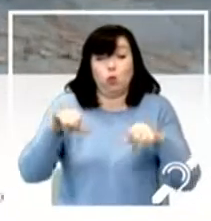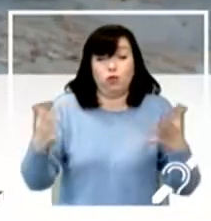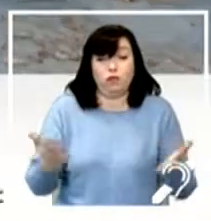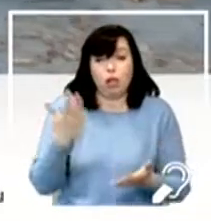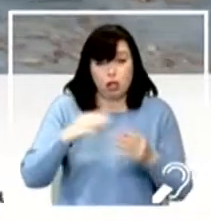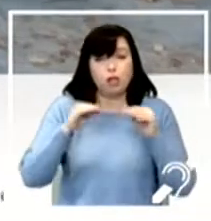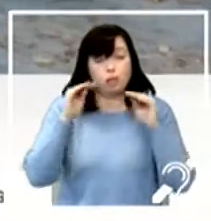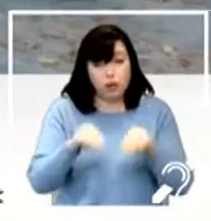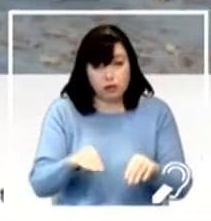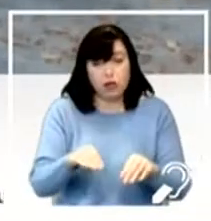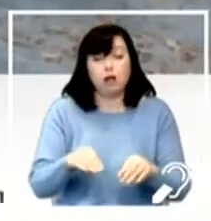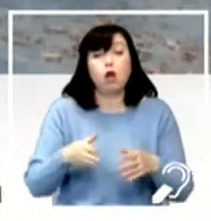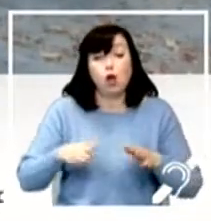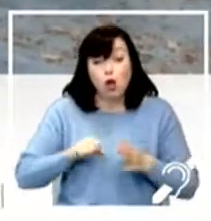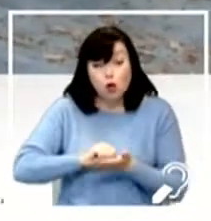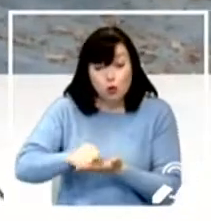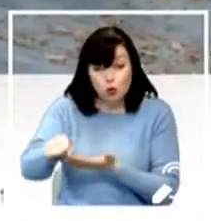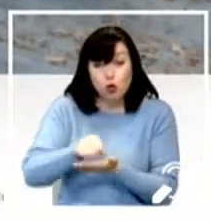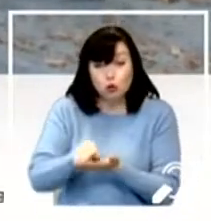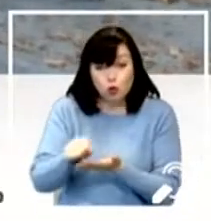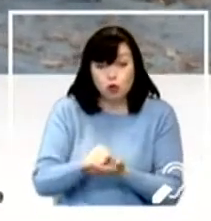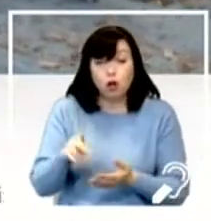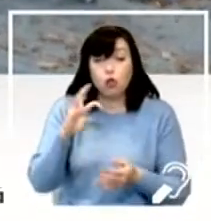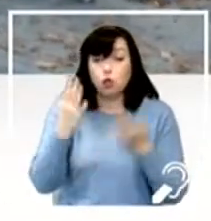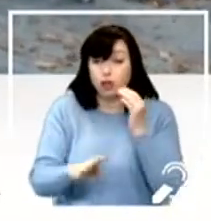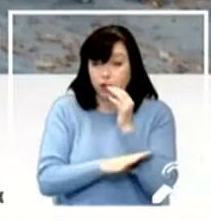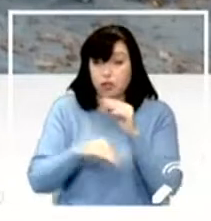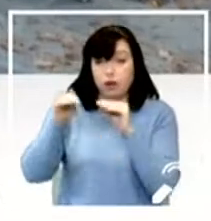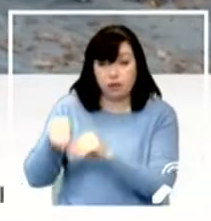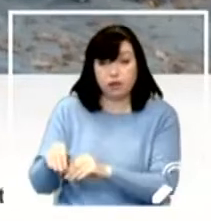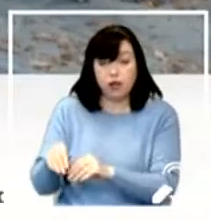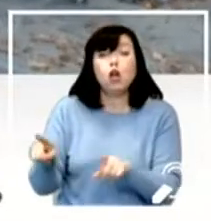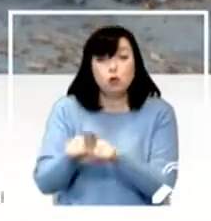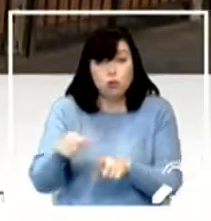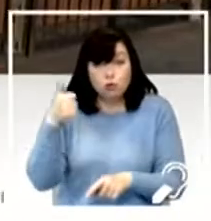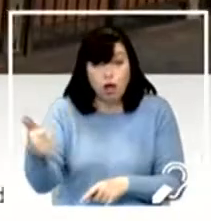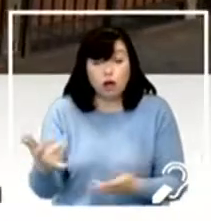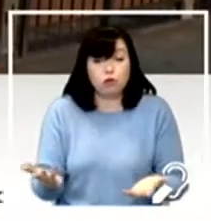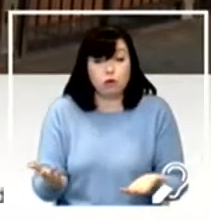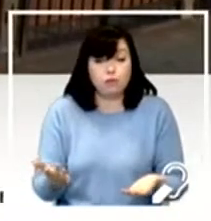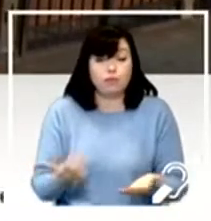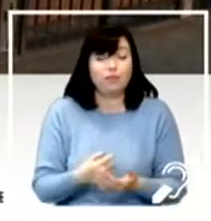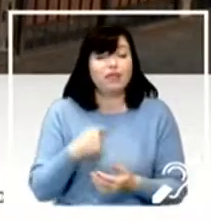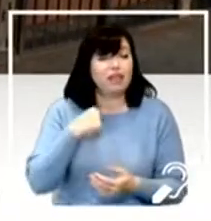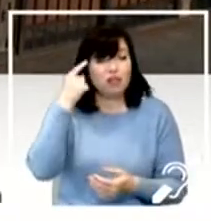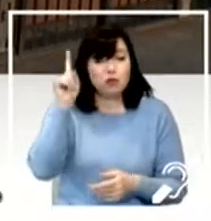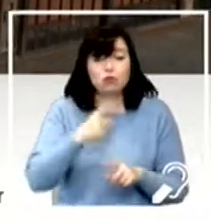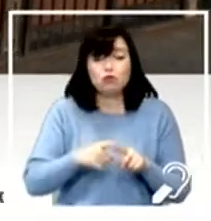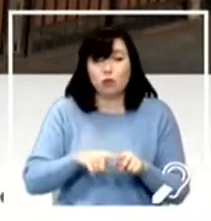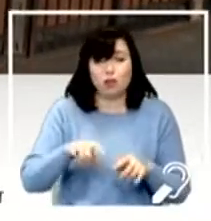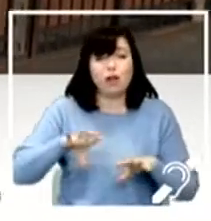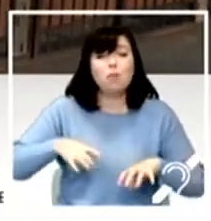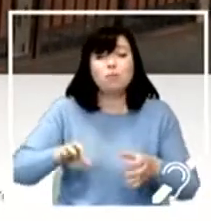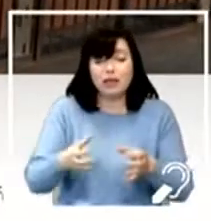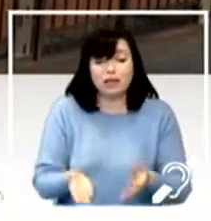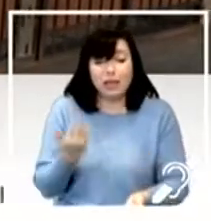pus trotuar a stabilii, dacă pun copaci acum, asta e tot normal. Я не уверен, что вот эту плитку, которую снимут,